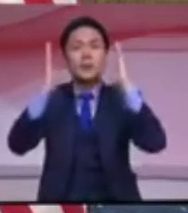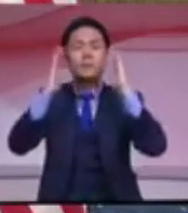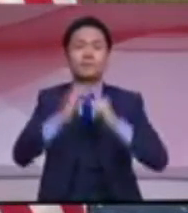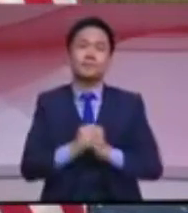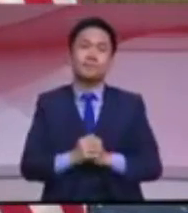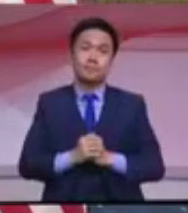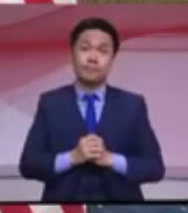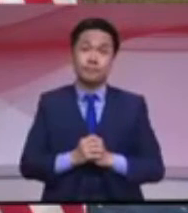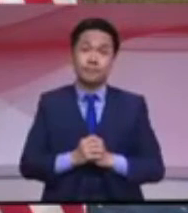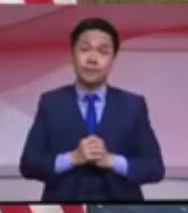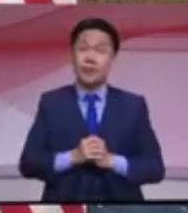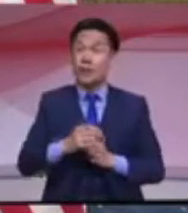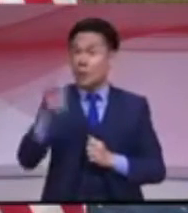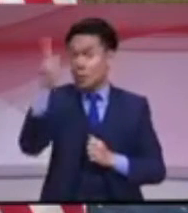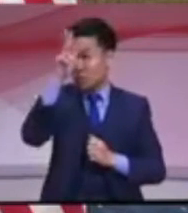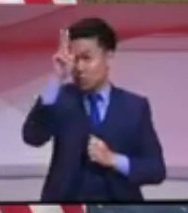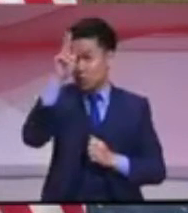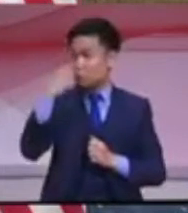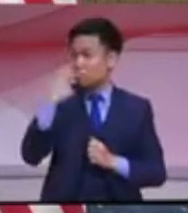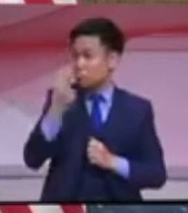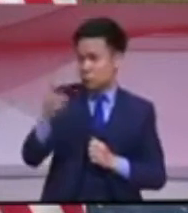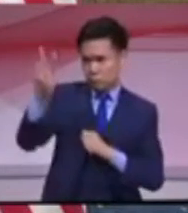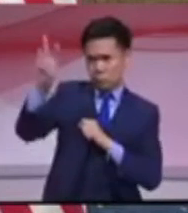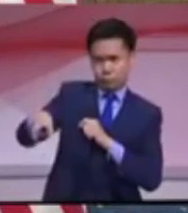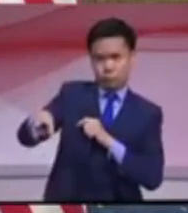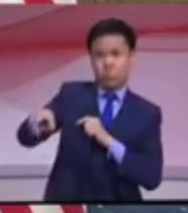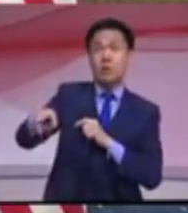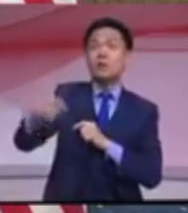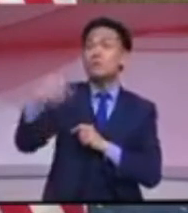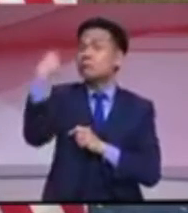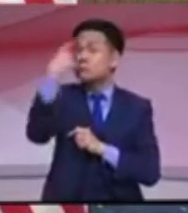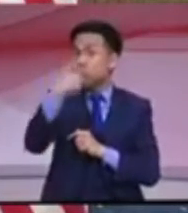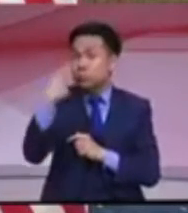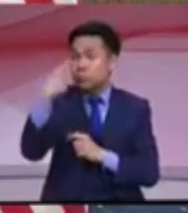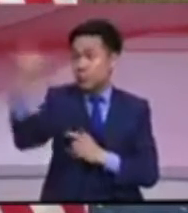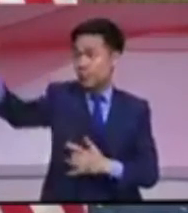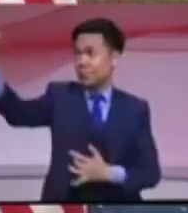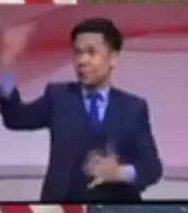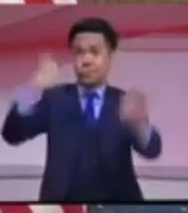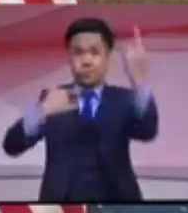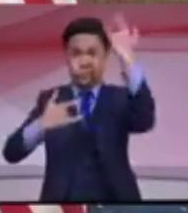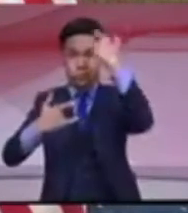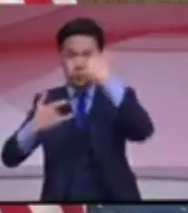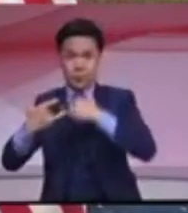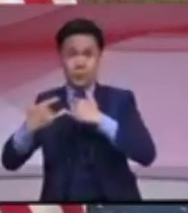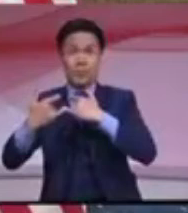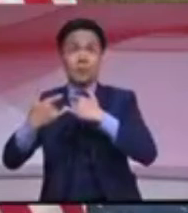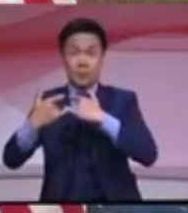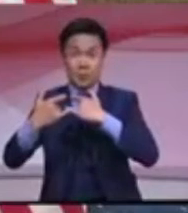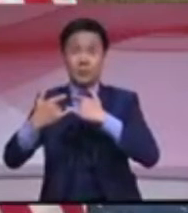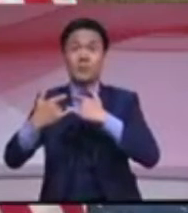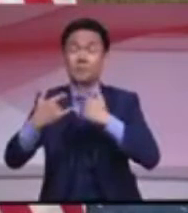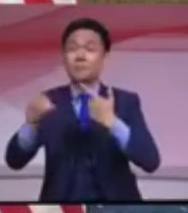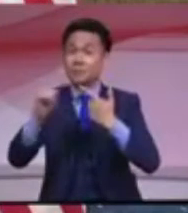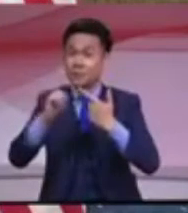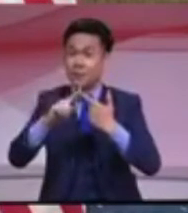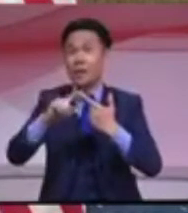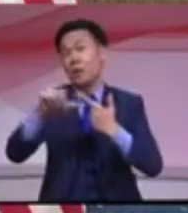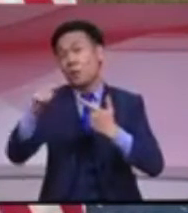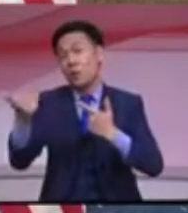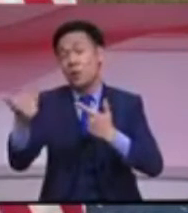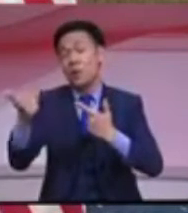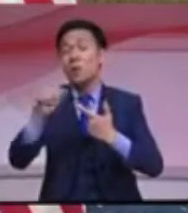Hai kerajaan telepon mewajibkan warga negara yang pulang DP duluan negara dan warga